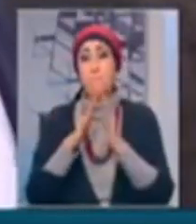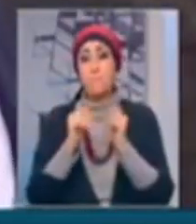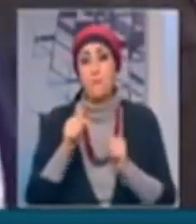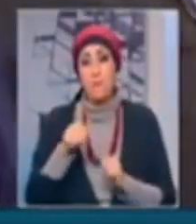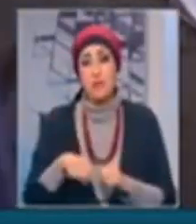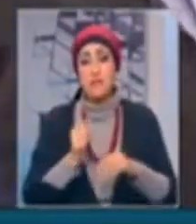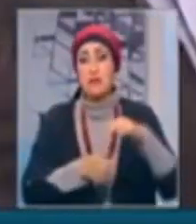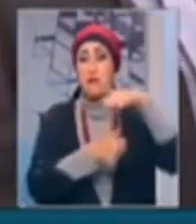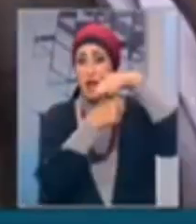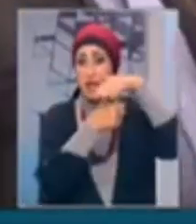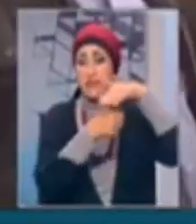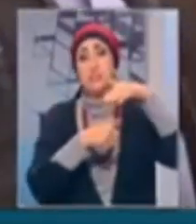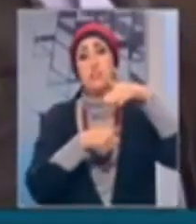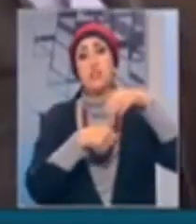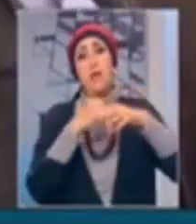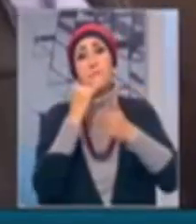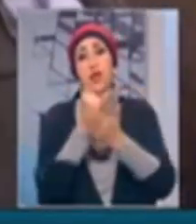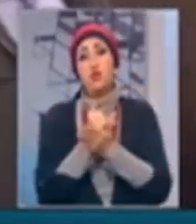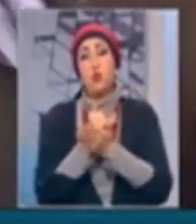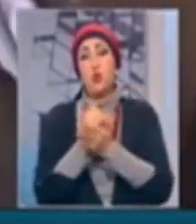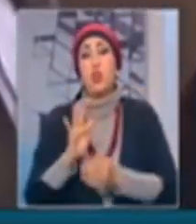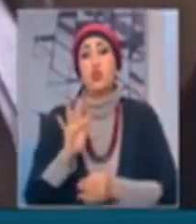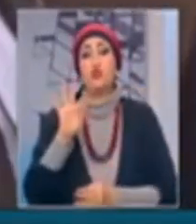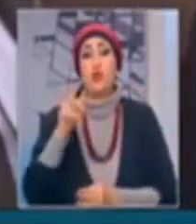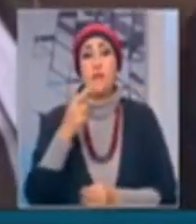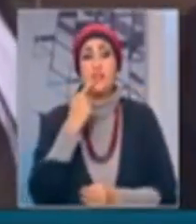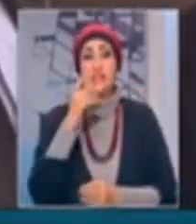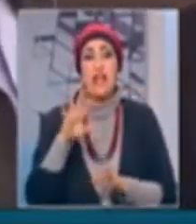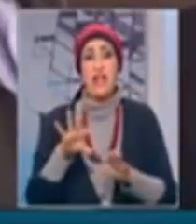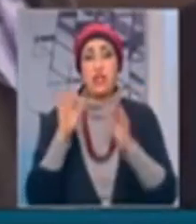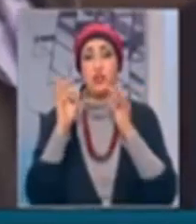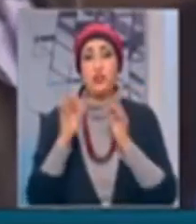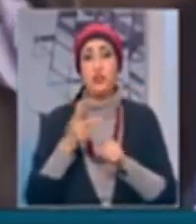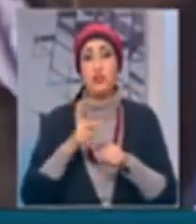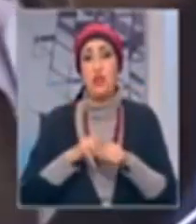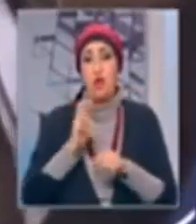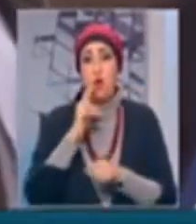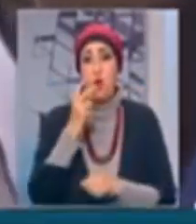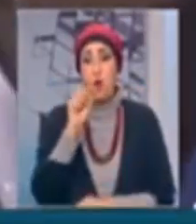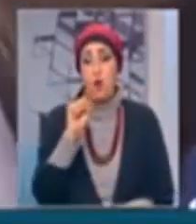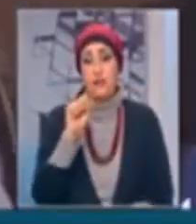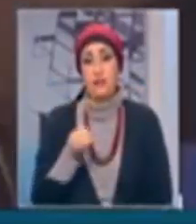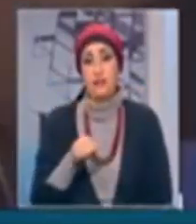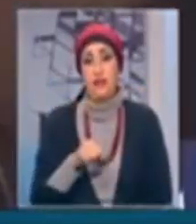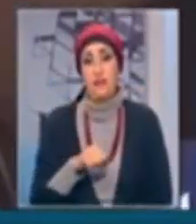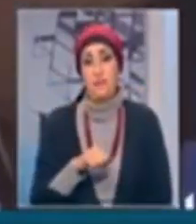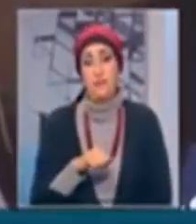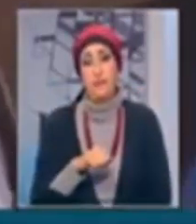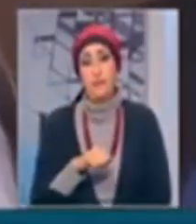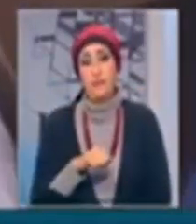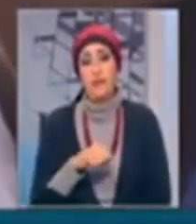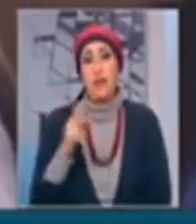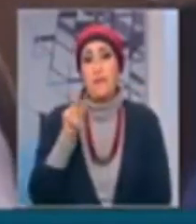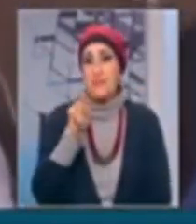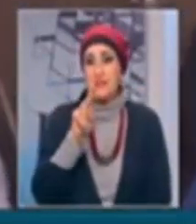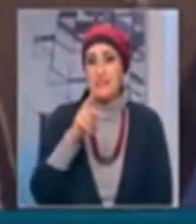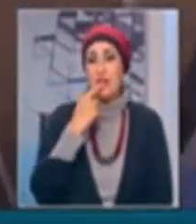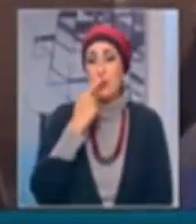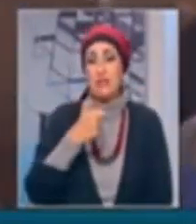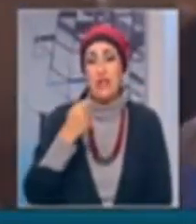وحكومة وشعبا بالعام الميلادي الجديد، ونخص بالذكر إخواننا